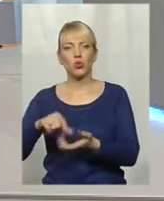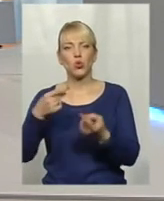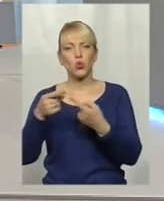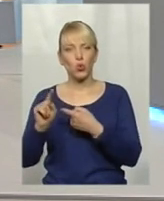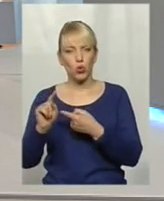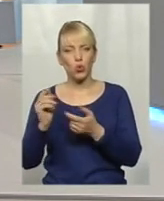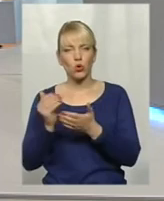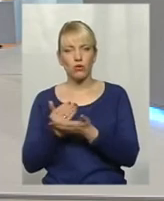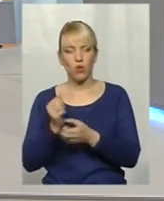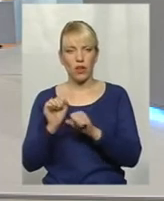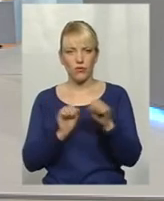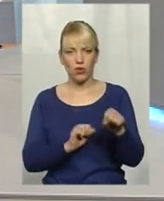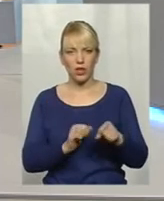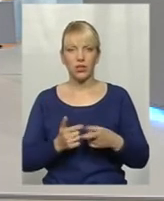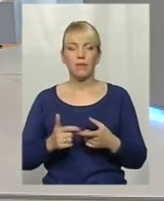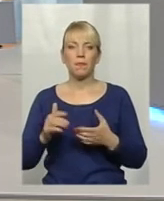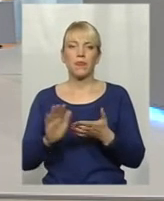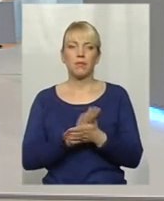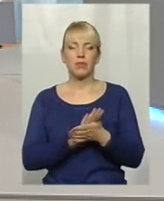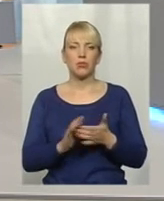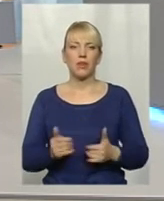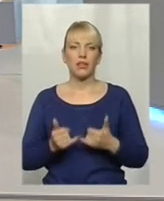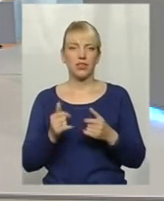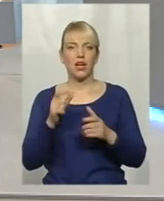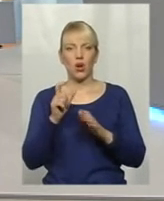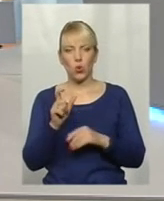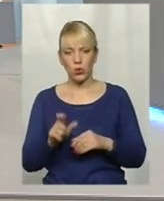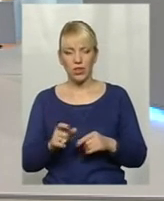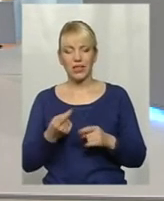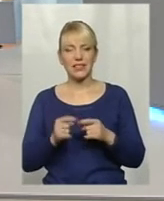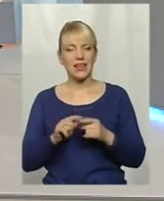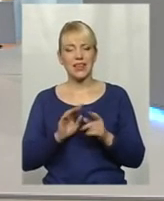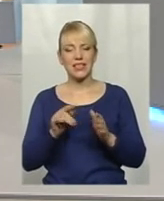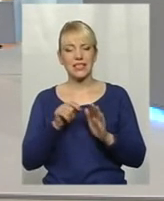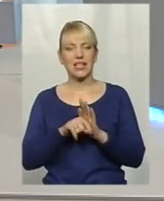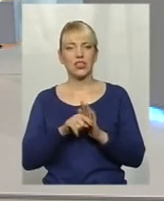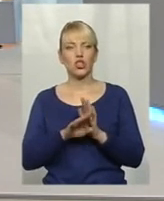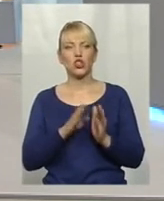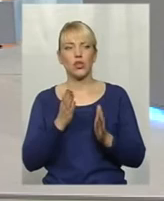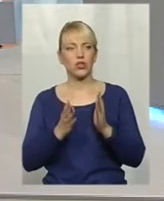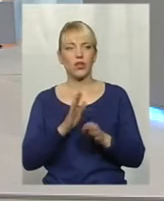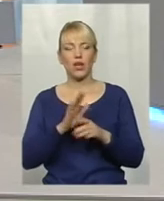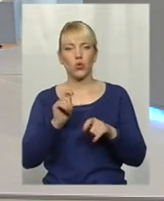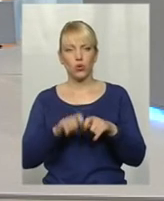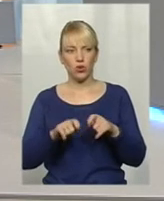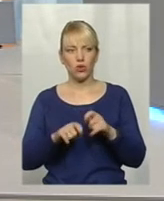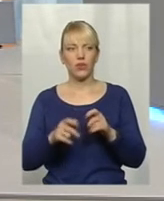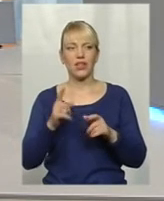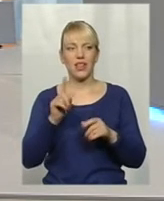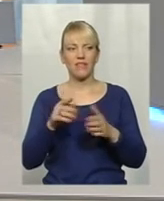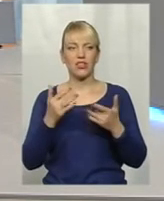ж, безплатний, безоплатний для людини – це не значить, що він не контрольований, навіть якщо він пройшов оті